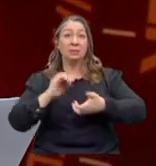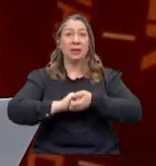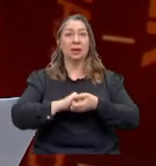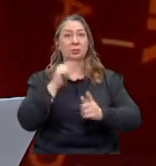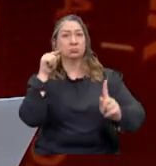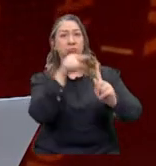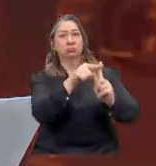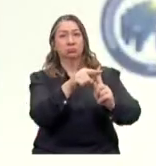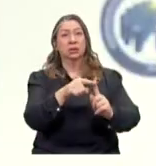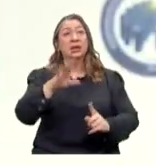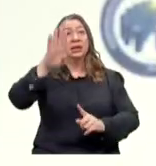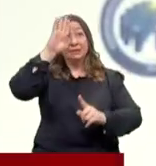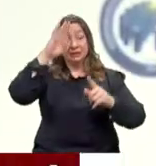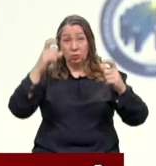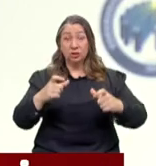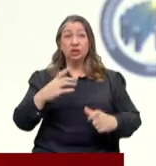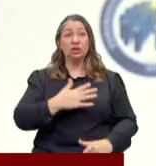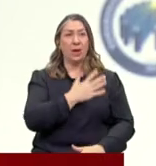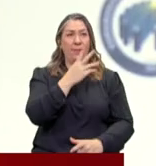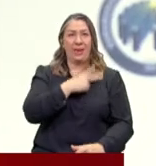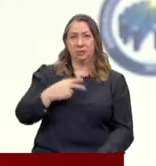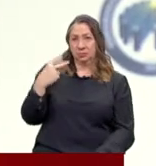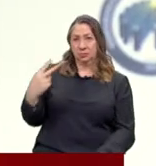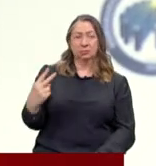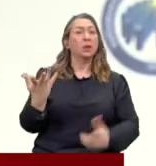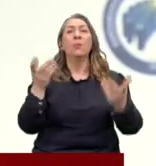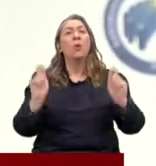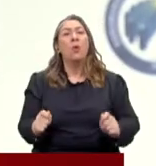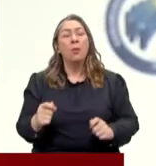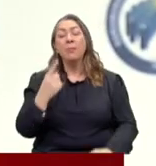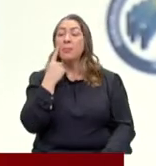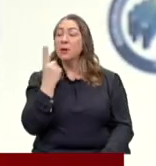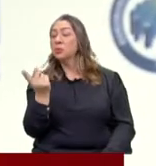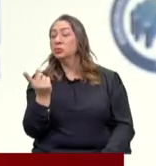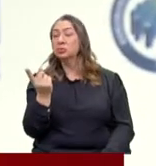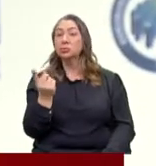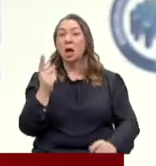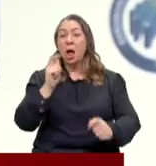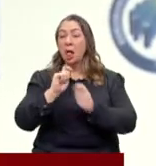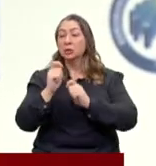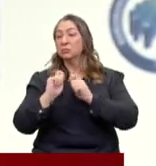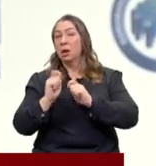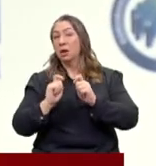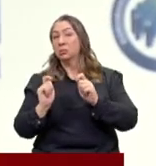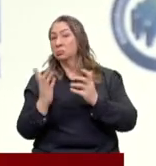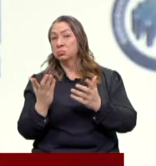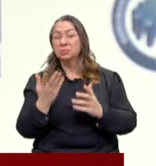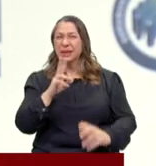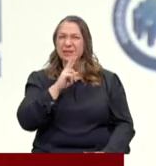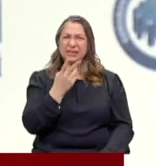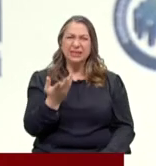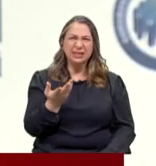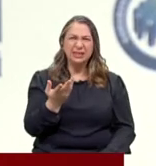yönelikti. İstanbul'da CHP Belediyesi ne yapıyor? Bakıyorsunuz anlaşma yapmışlar. Ne yazık